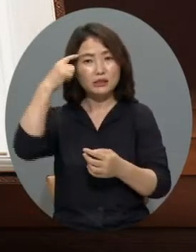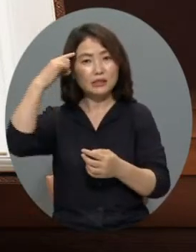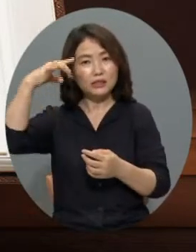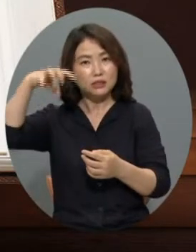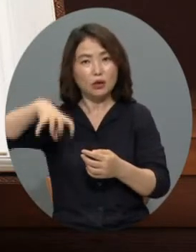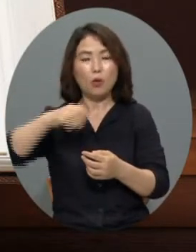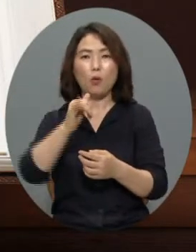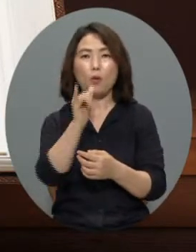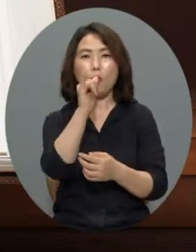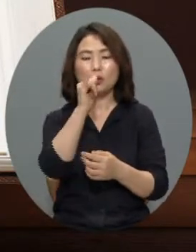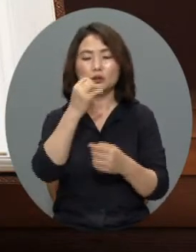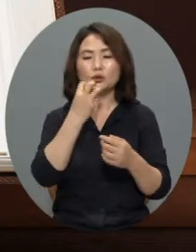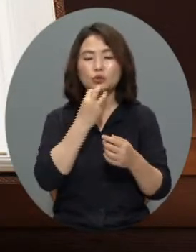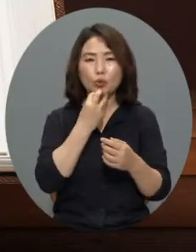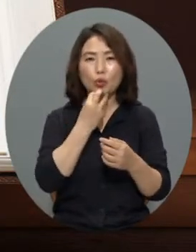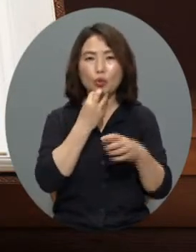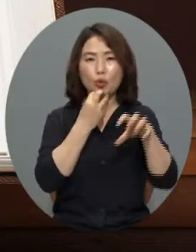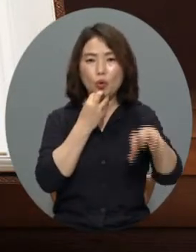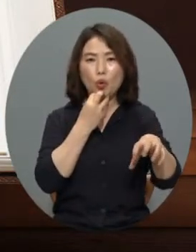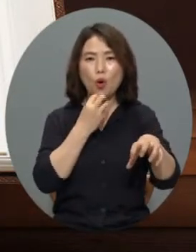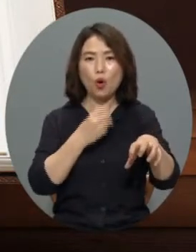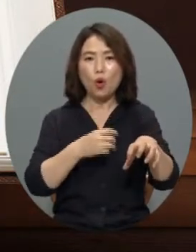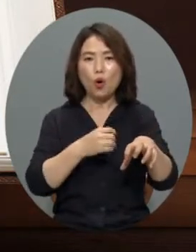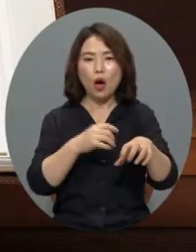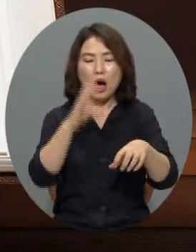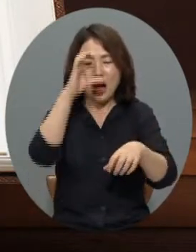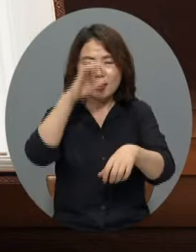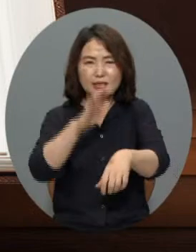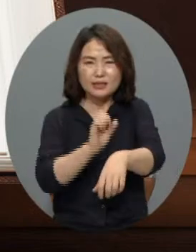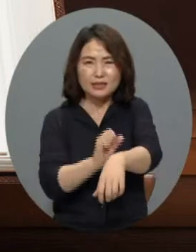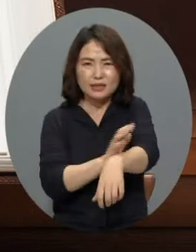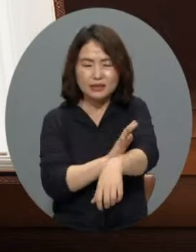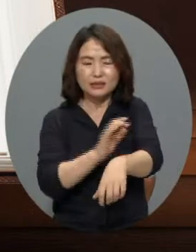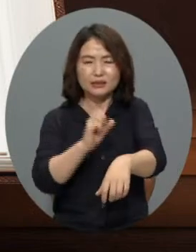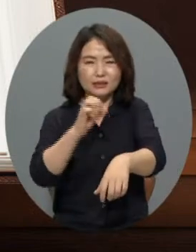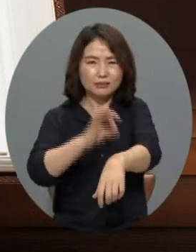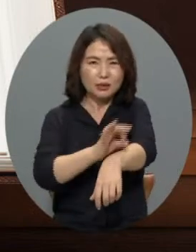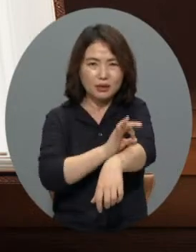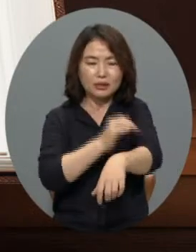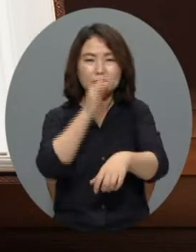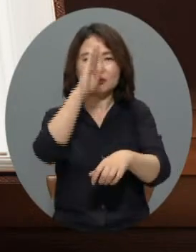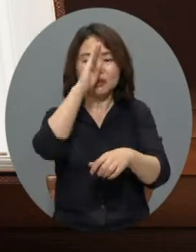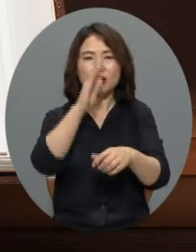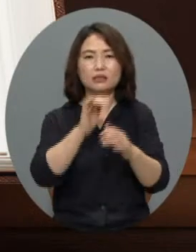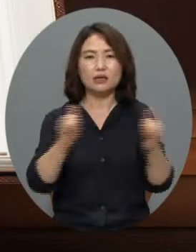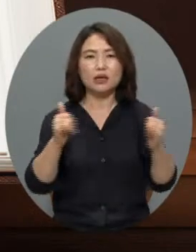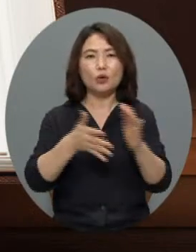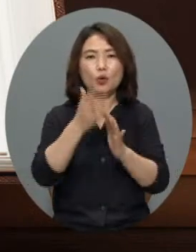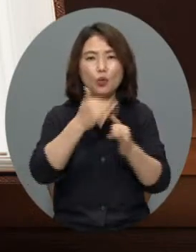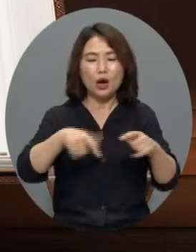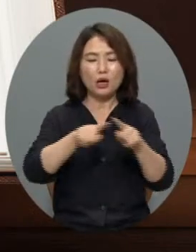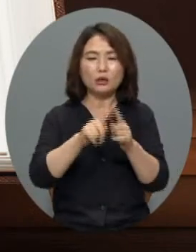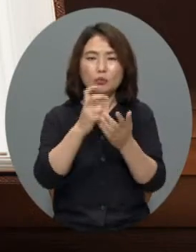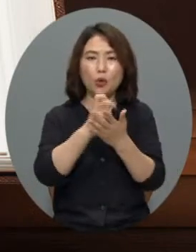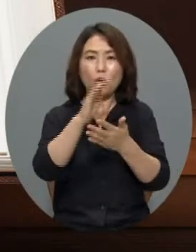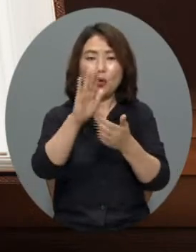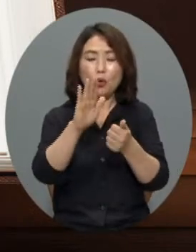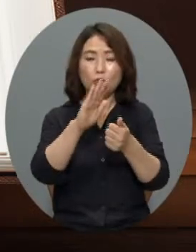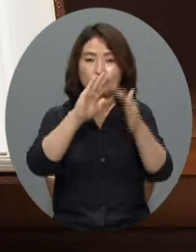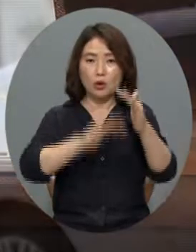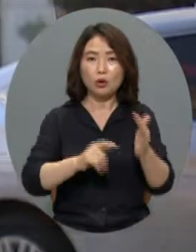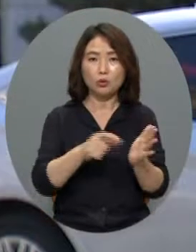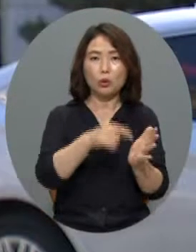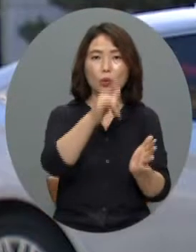있고 서울에서는 알리를 기 7 1 처럼 특정 질환을 앓는 시민을 위한 조례까지 만들었습니다